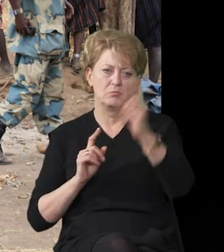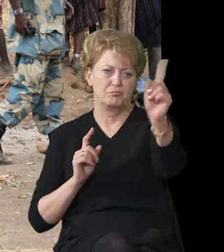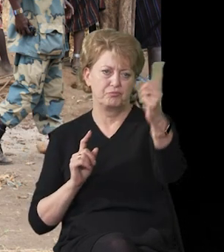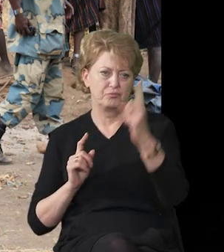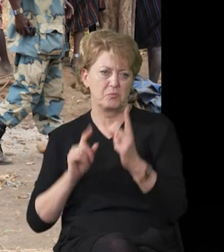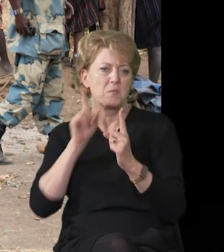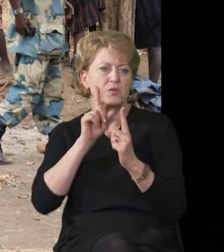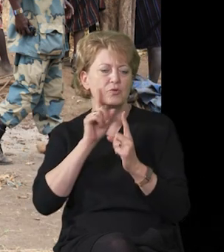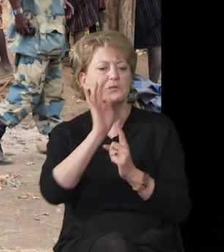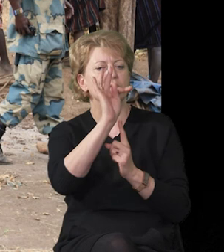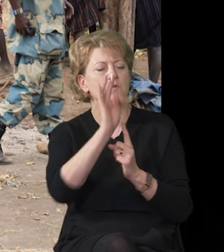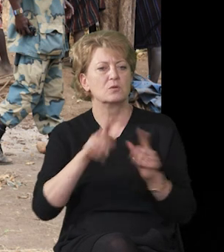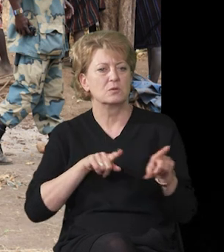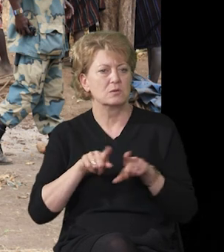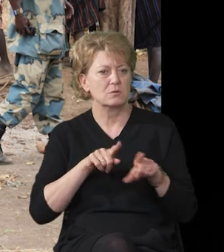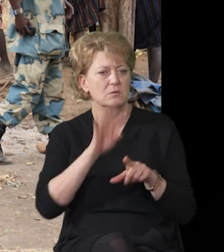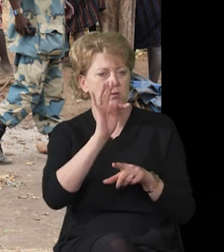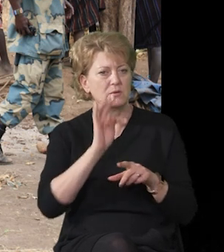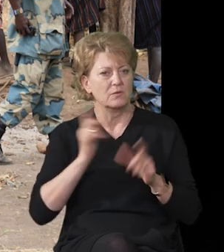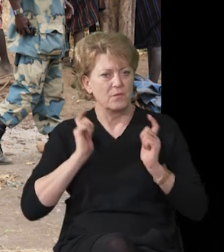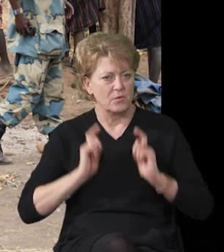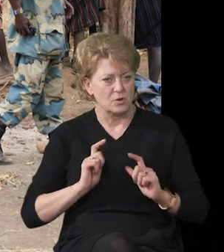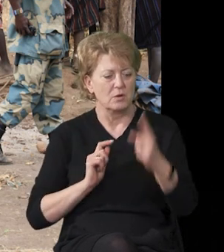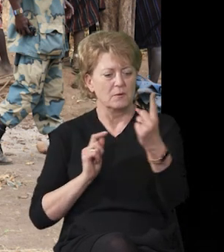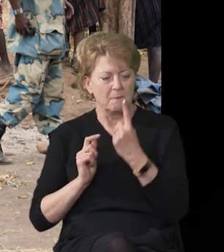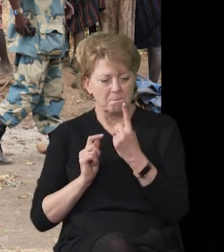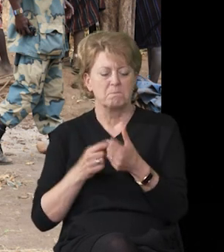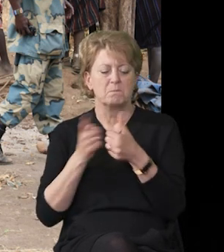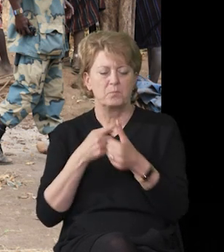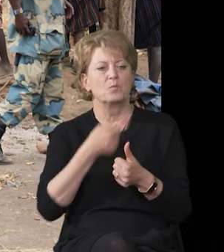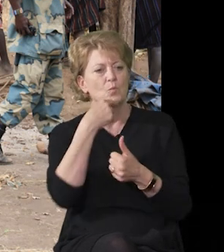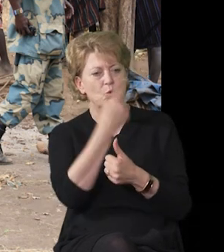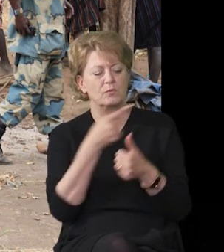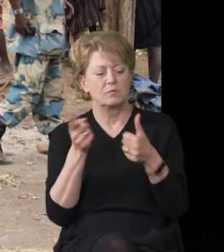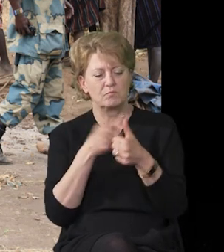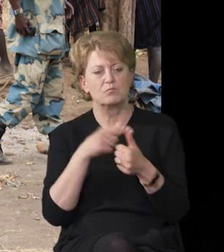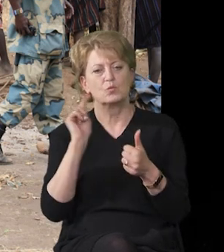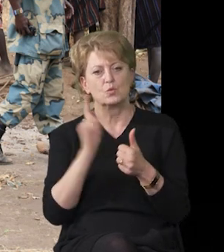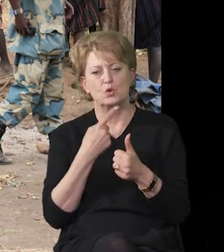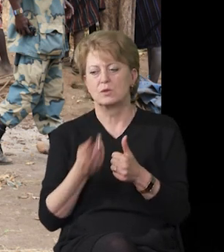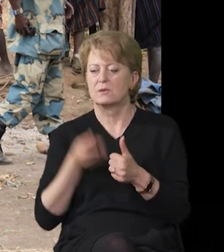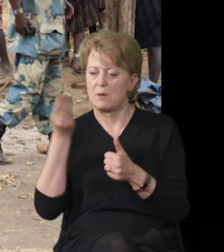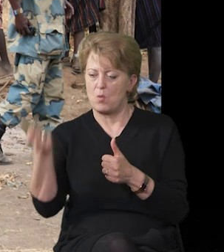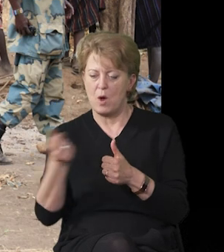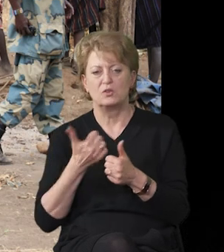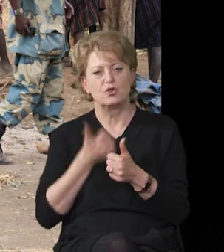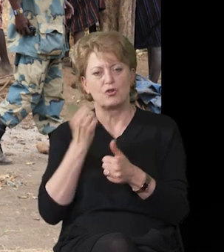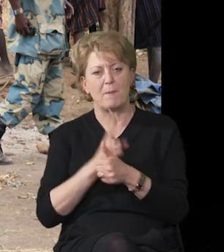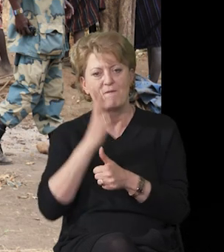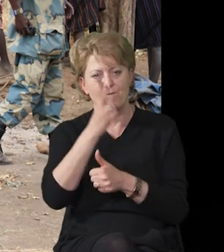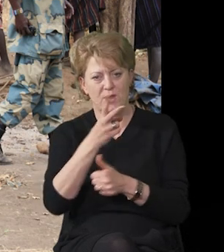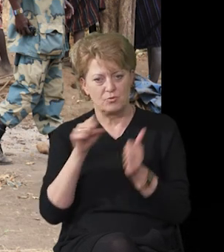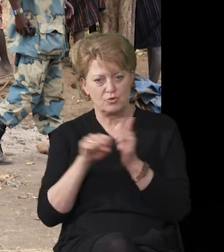jakiś mężczyzna, który przekazuje zasady, a więc przede wszystkim to, że musimy zapłacić rodzaj takiego haraczu za wejście do wioski, a